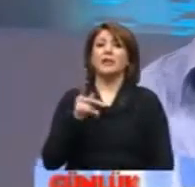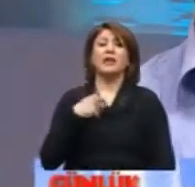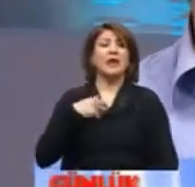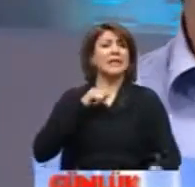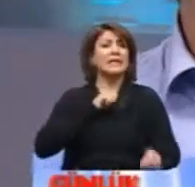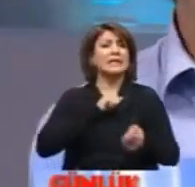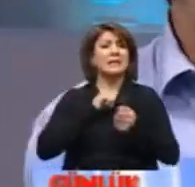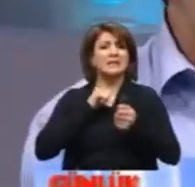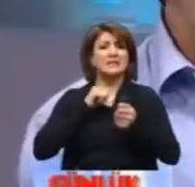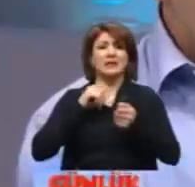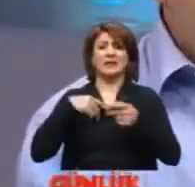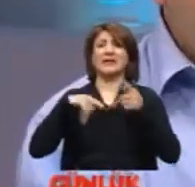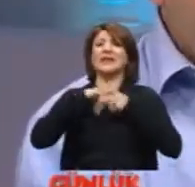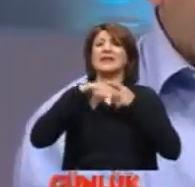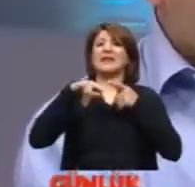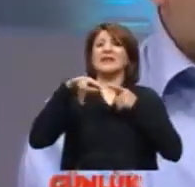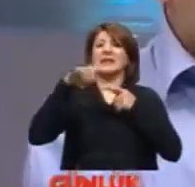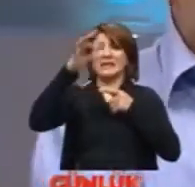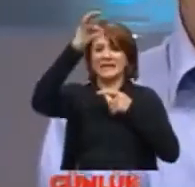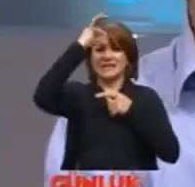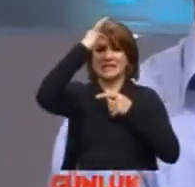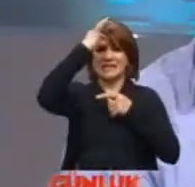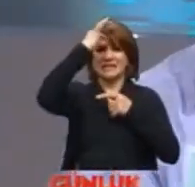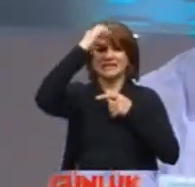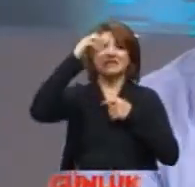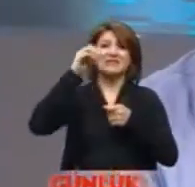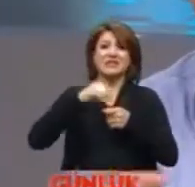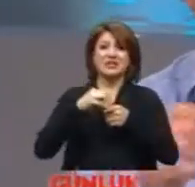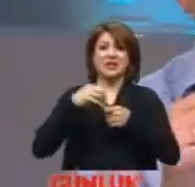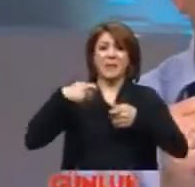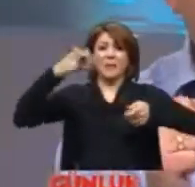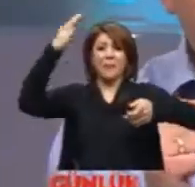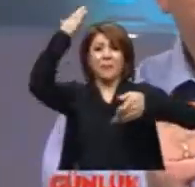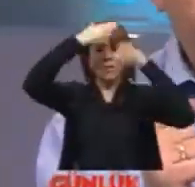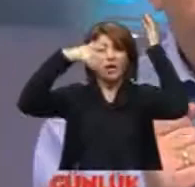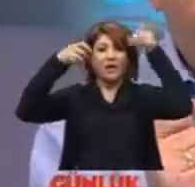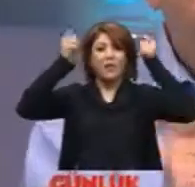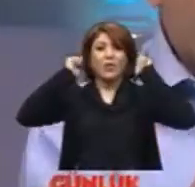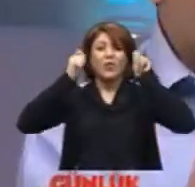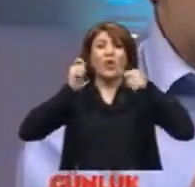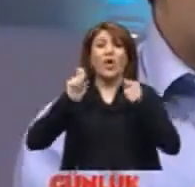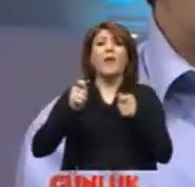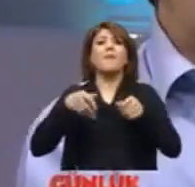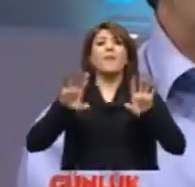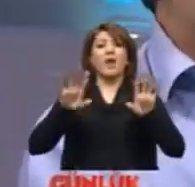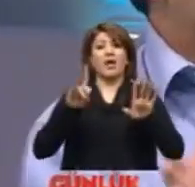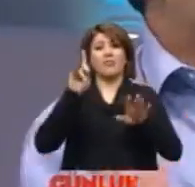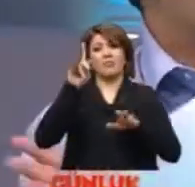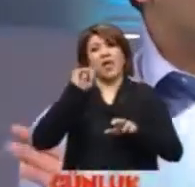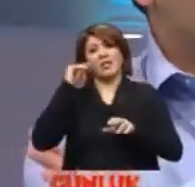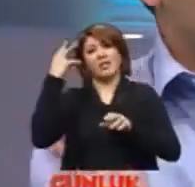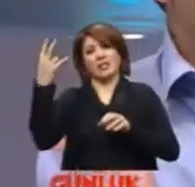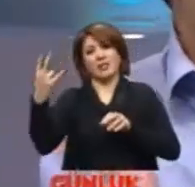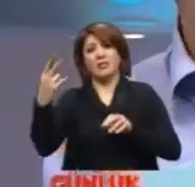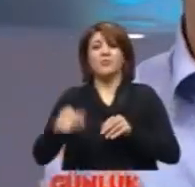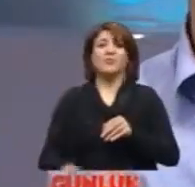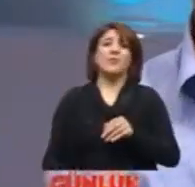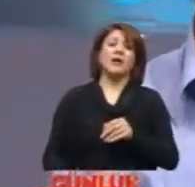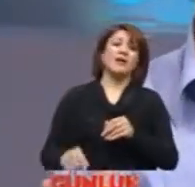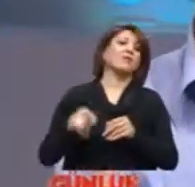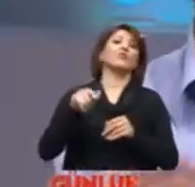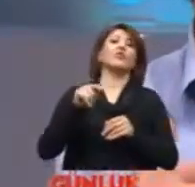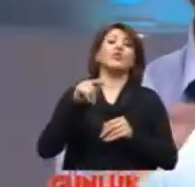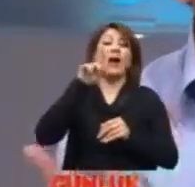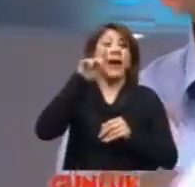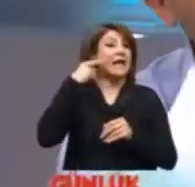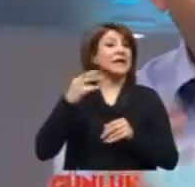abimizle ilgili, Hintli. Kokusu şimdi, gelir mi buraya almasak görüntüyü? Ya şöyle erkek çocuk özellikle doğu kültüründe çok